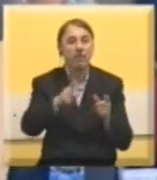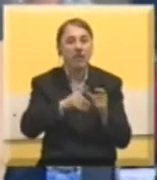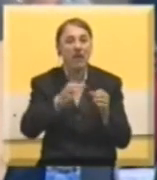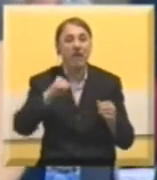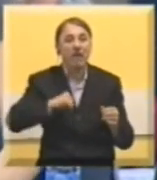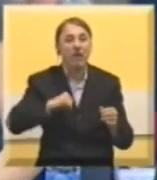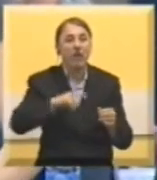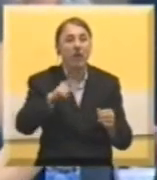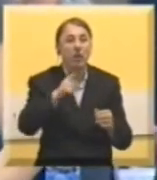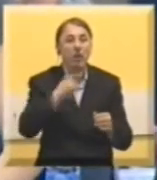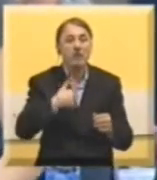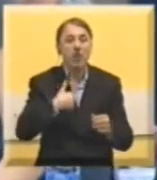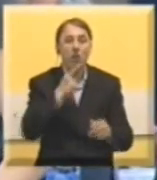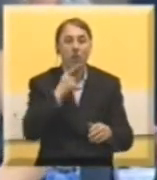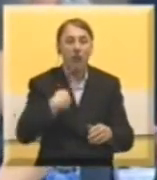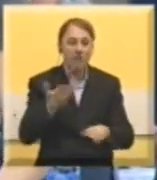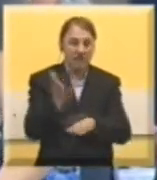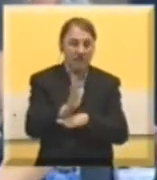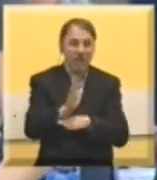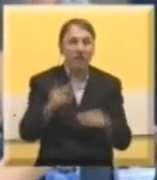socijaldemokrata Vojvodine koju predstavljam i